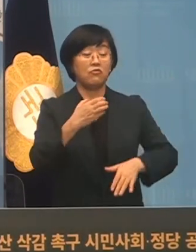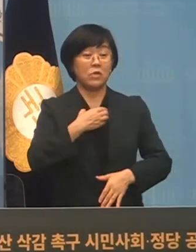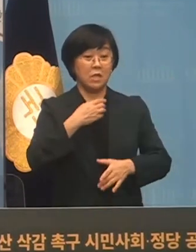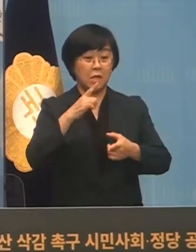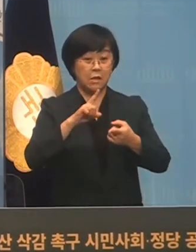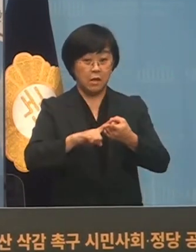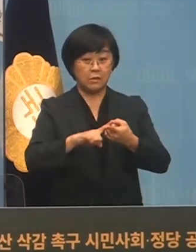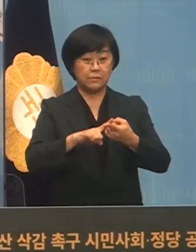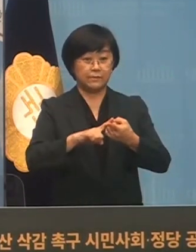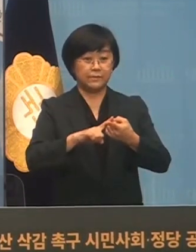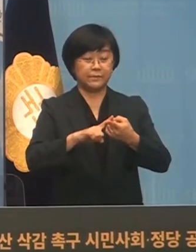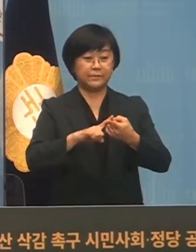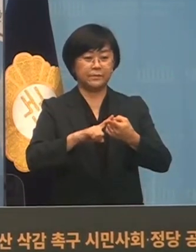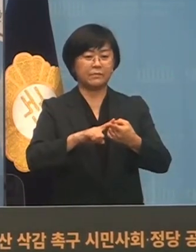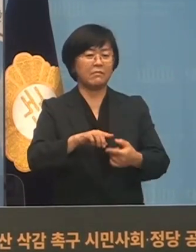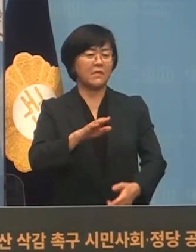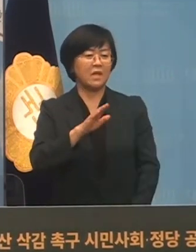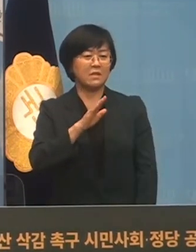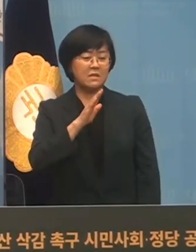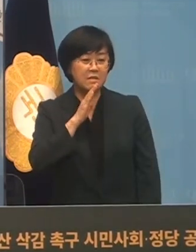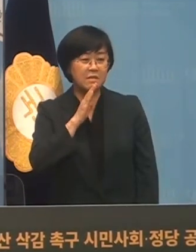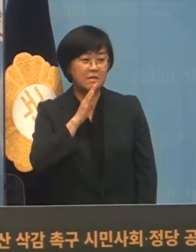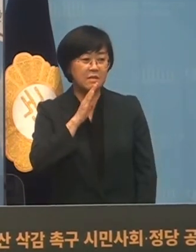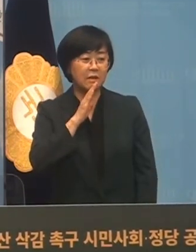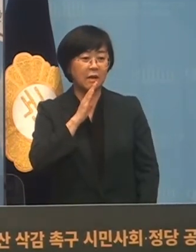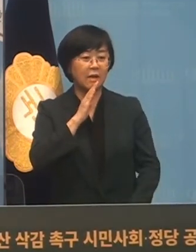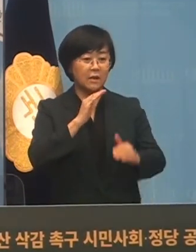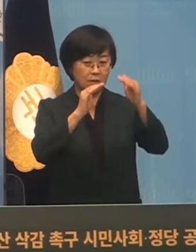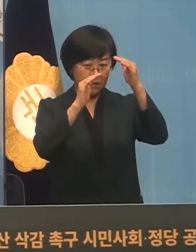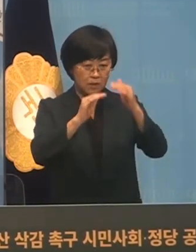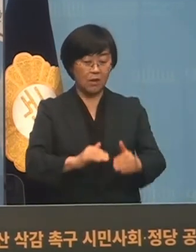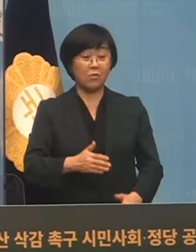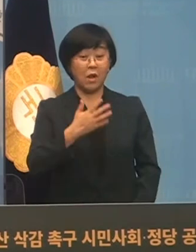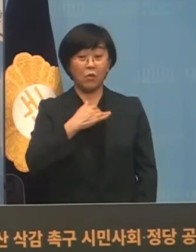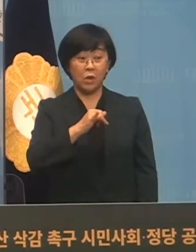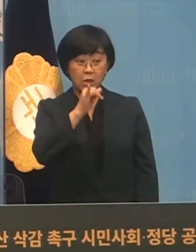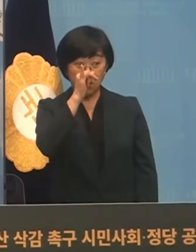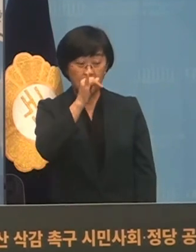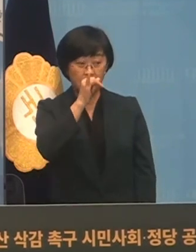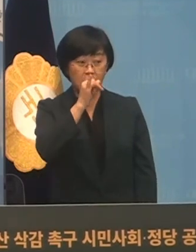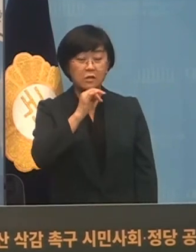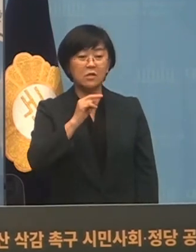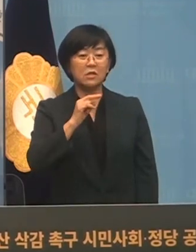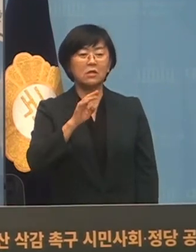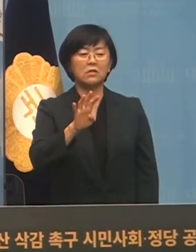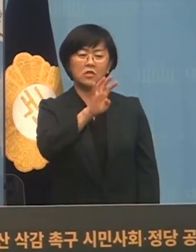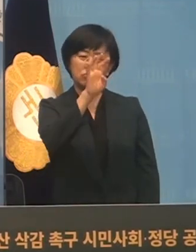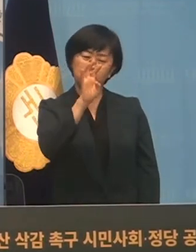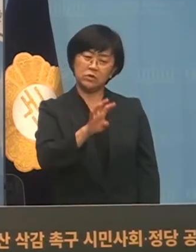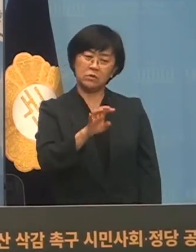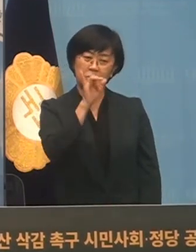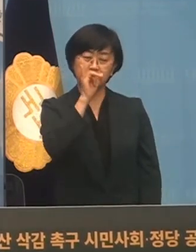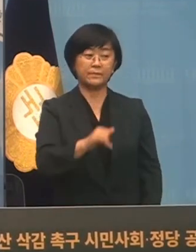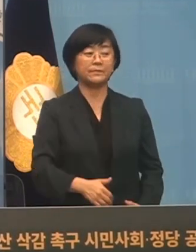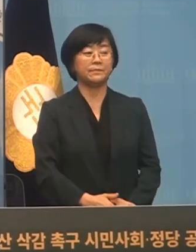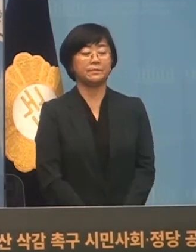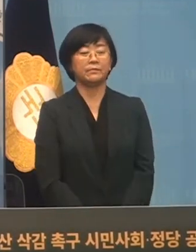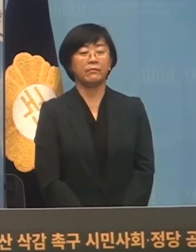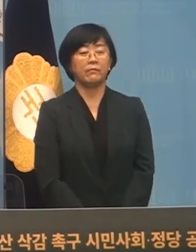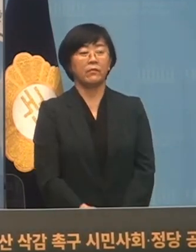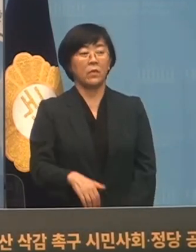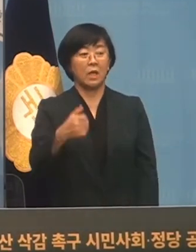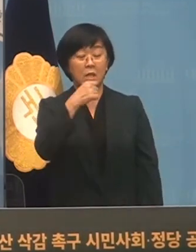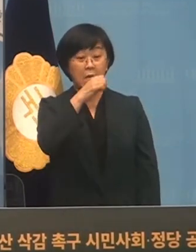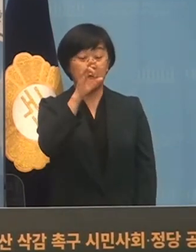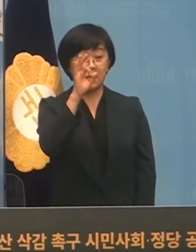대한 그래서 실제 그 실상을 제대로 알고 있는가라는 의문까지 들었습니다. 예산